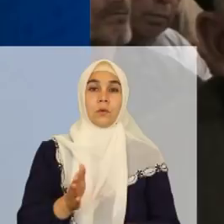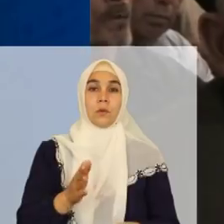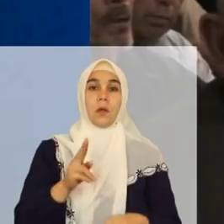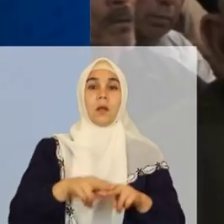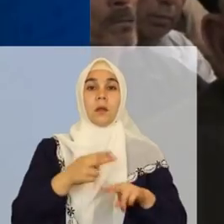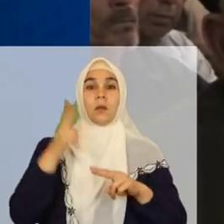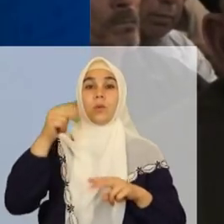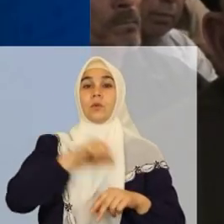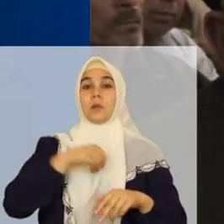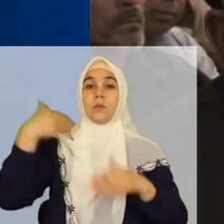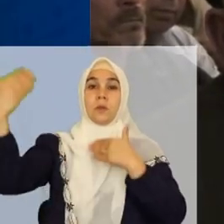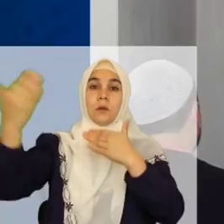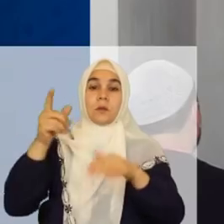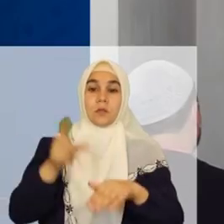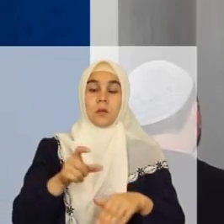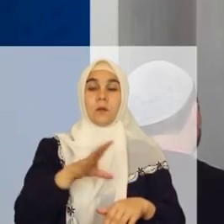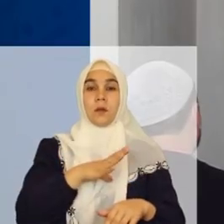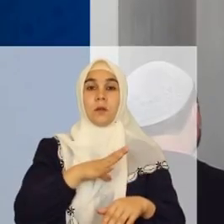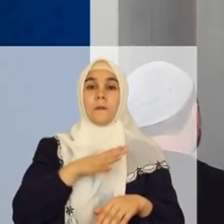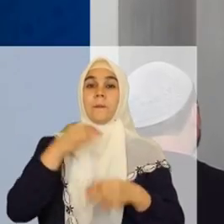Bu Alloh bilan bandani orasidagi narsalar.